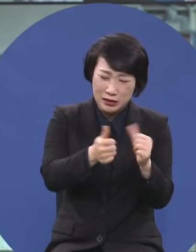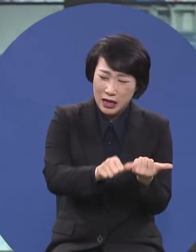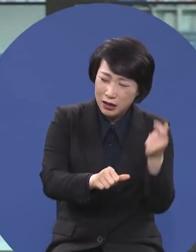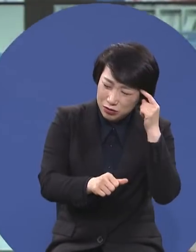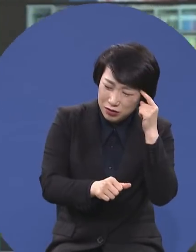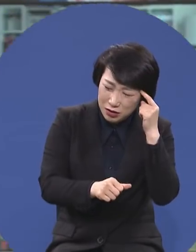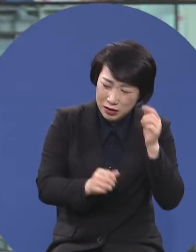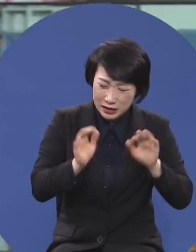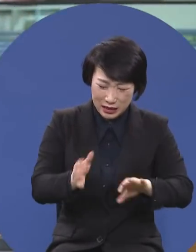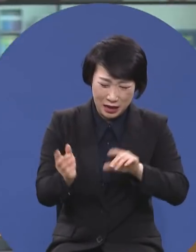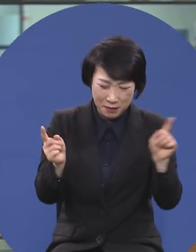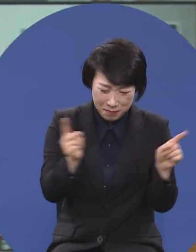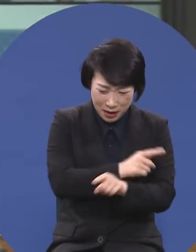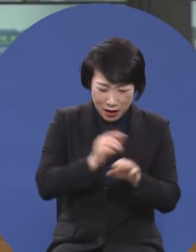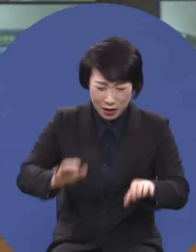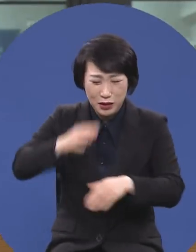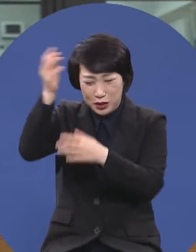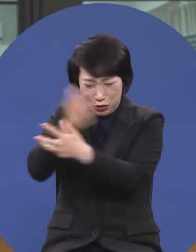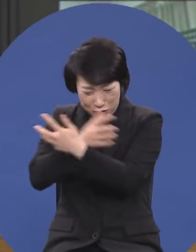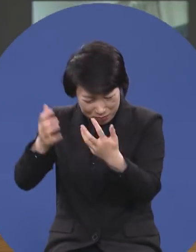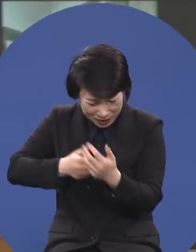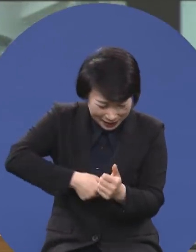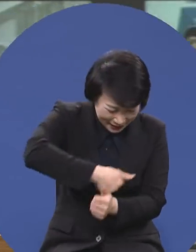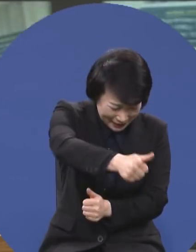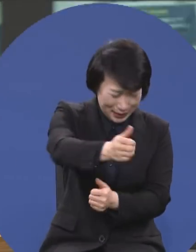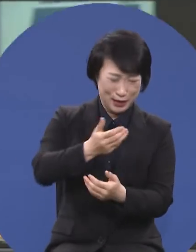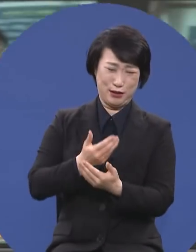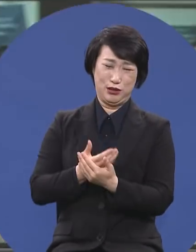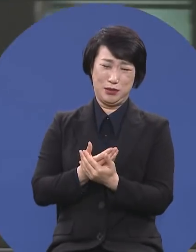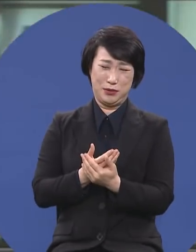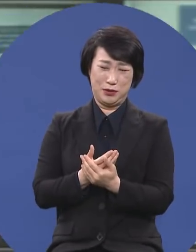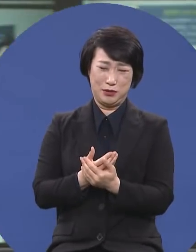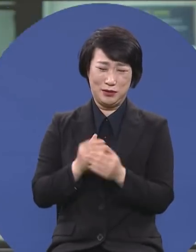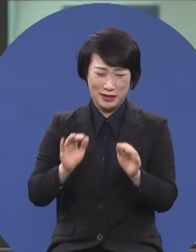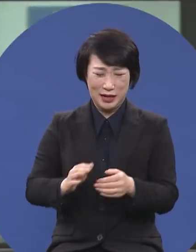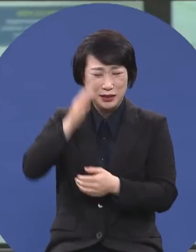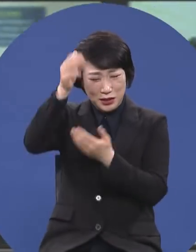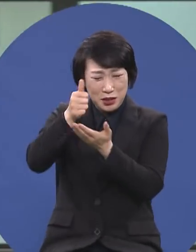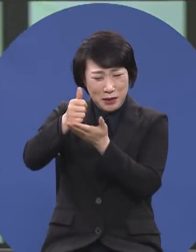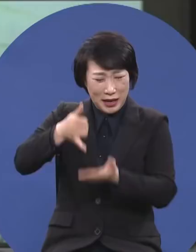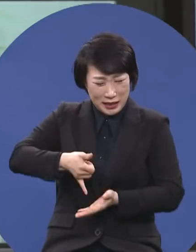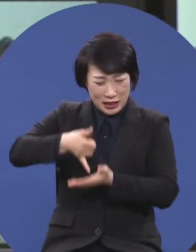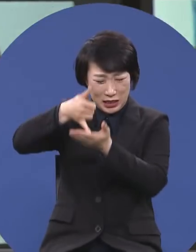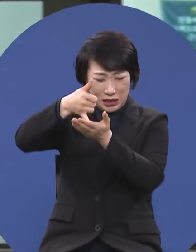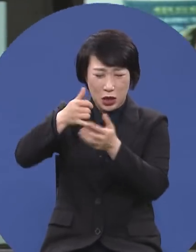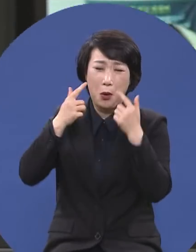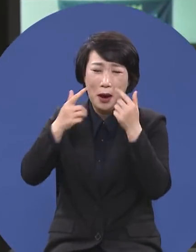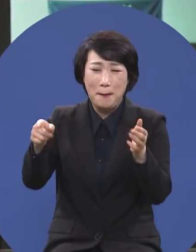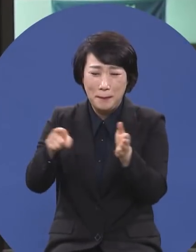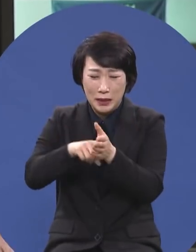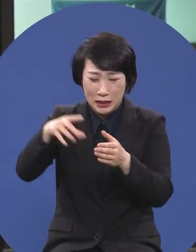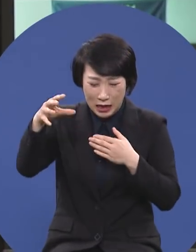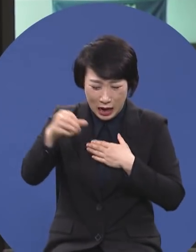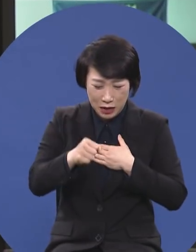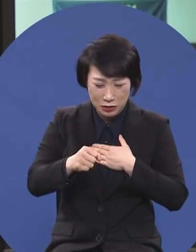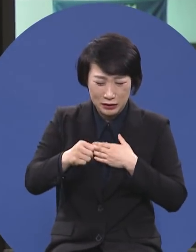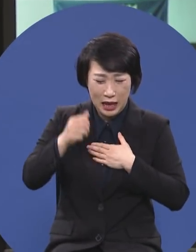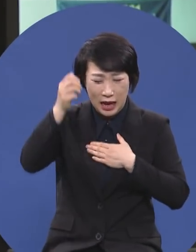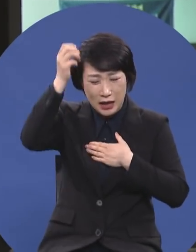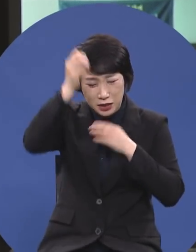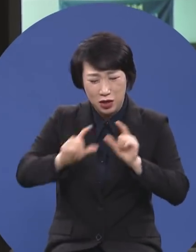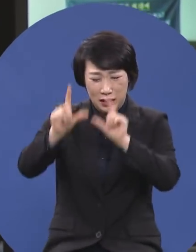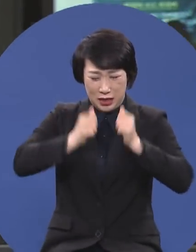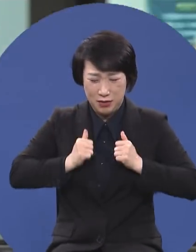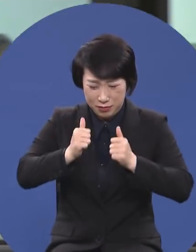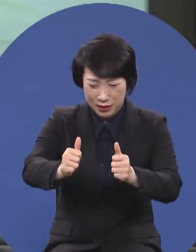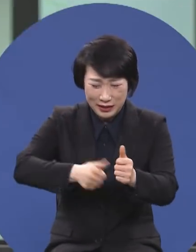생각을 성령 충만으로 이겨내게 하옵시고 성령의 인격의 확신으로 내가 영적 생활